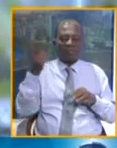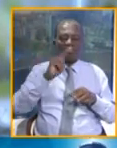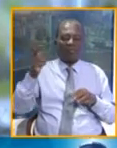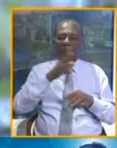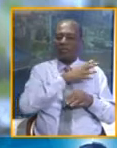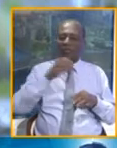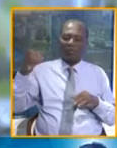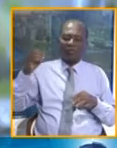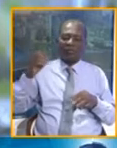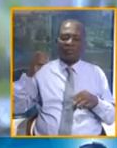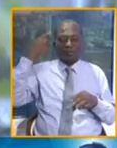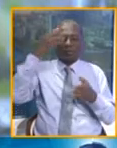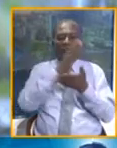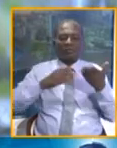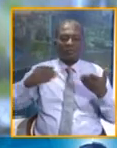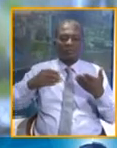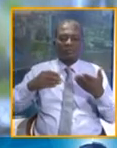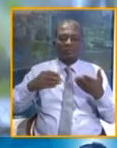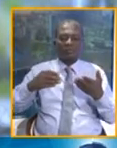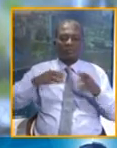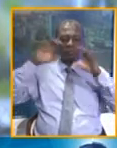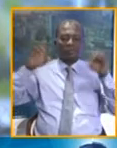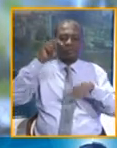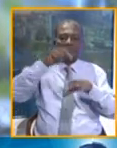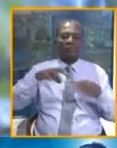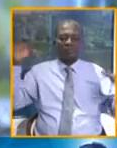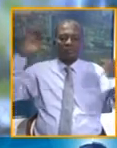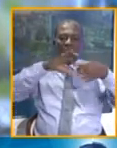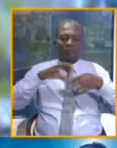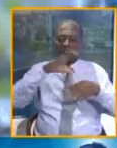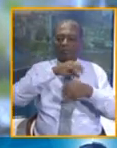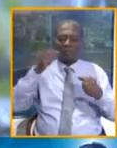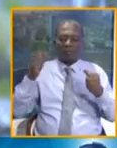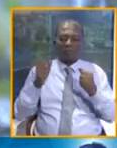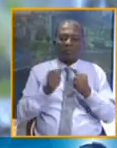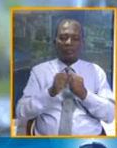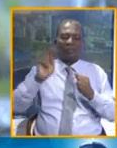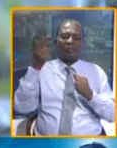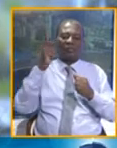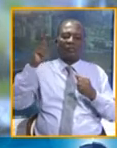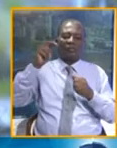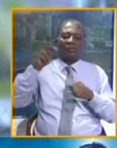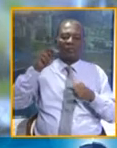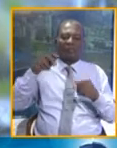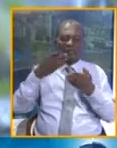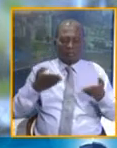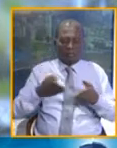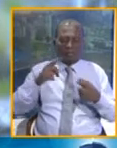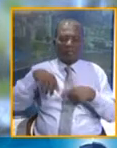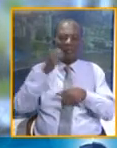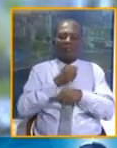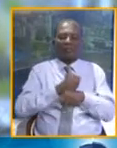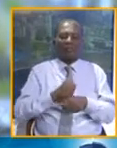contexte religieux et pour certains, la célébration de la cohésion sous le vocable Pâquinou. Ici à Abidjan, la commune